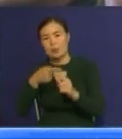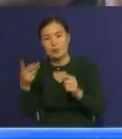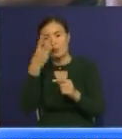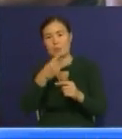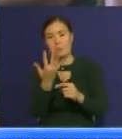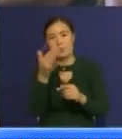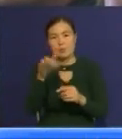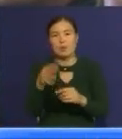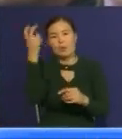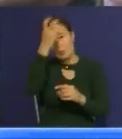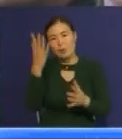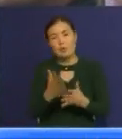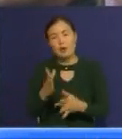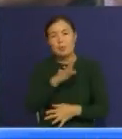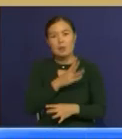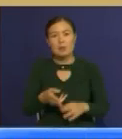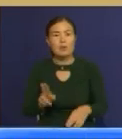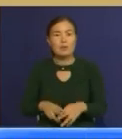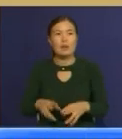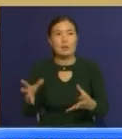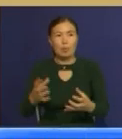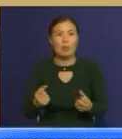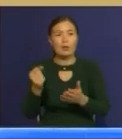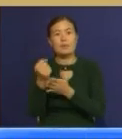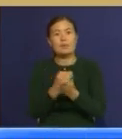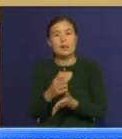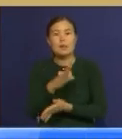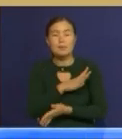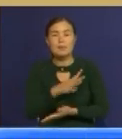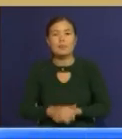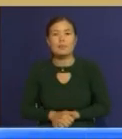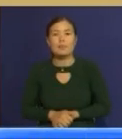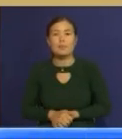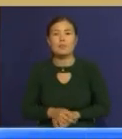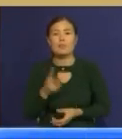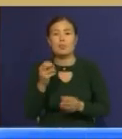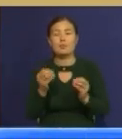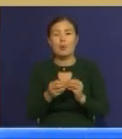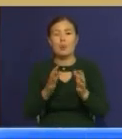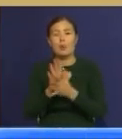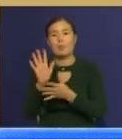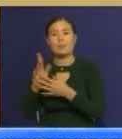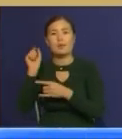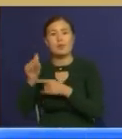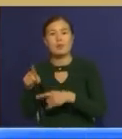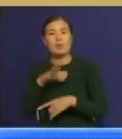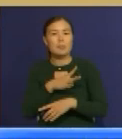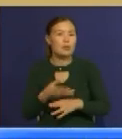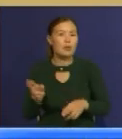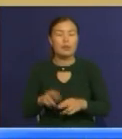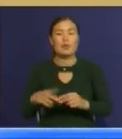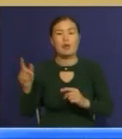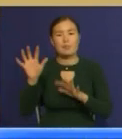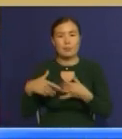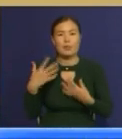35 мың қойы бар еді, осында 20 мың қой қалды. Арасында агросервис мекемесі арқылы 200 тонна жемге тапсырыс берді. Бірінші октябрьге дейін